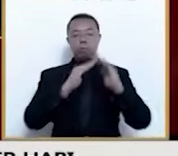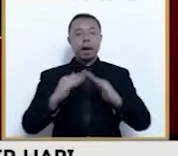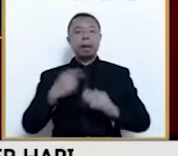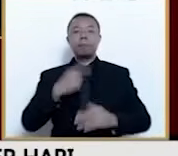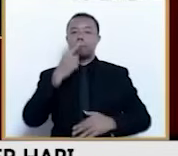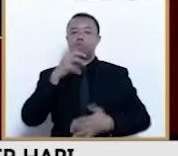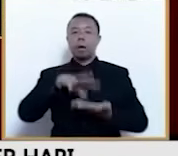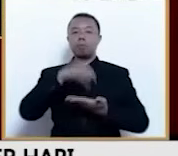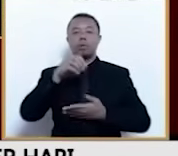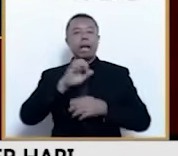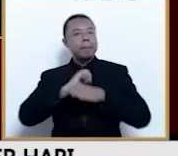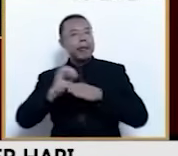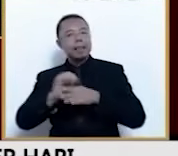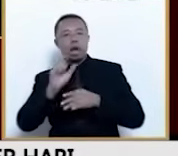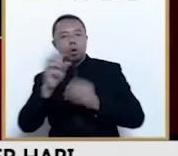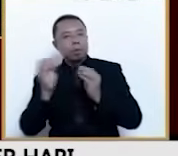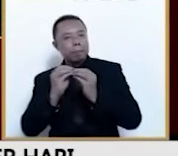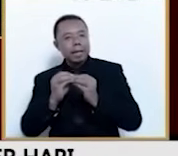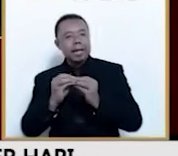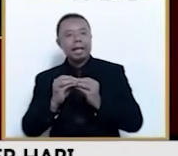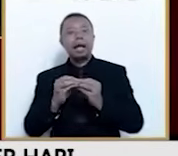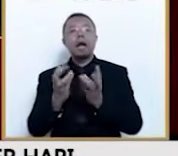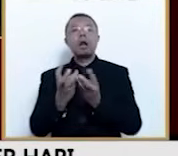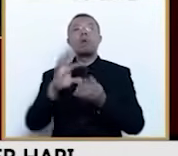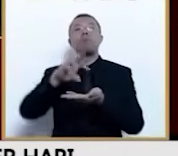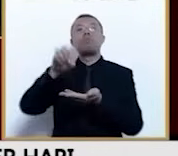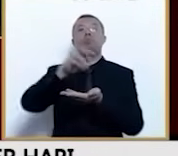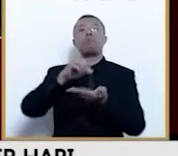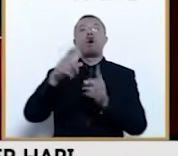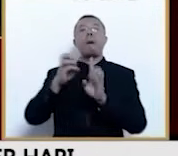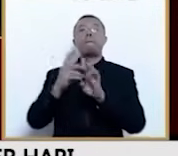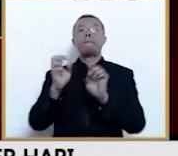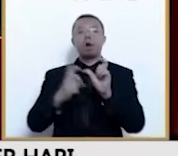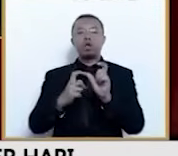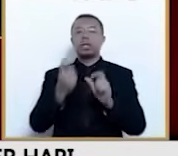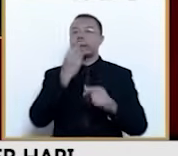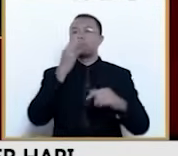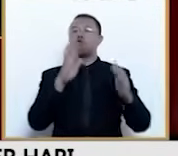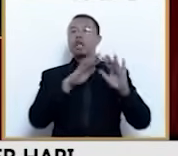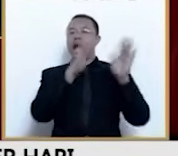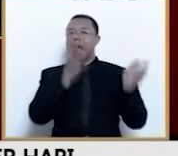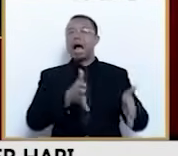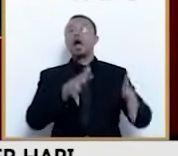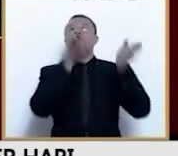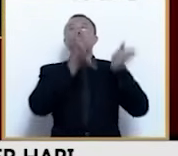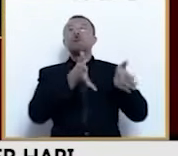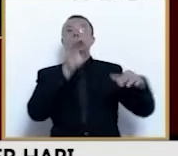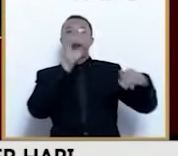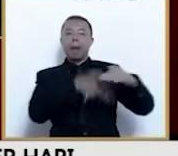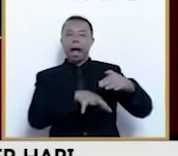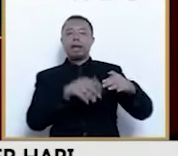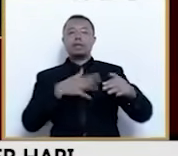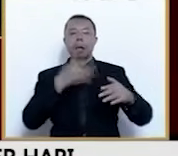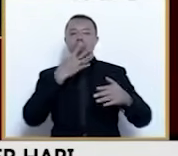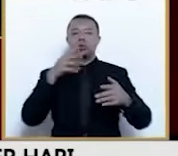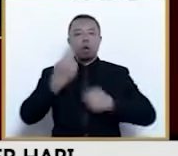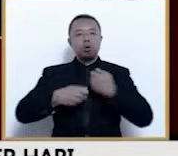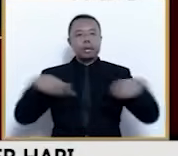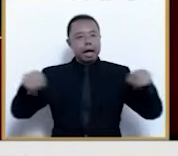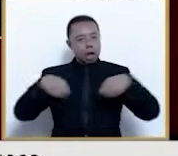kami punya pusat pelatihan untuk pembuatan kompos dan kami punya bank sampah. Saya punya usaha